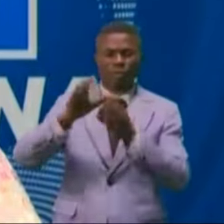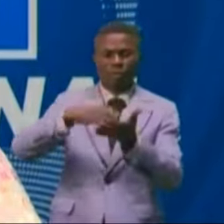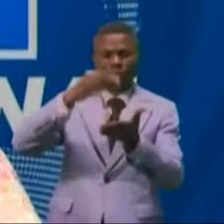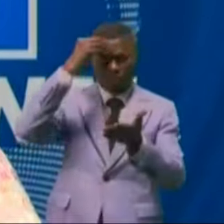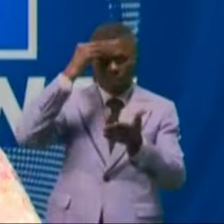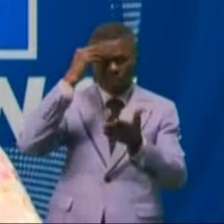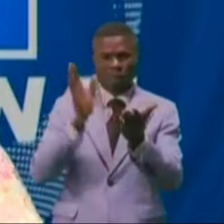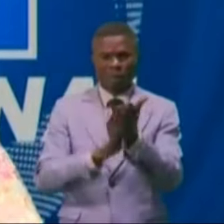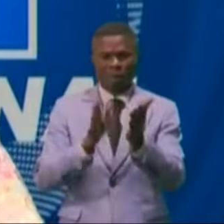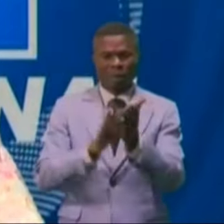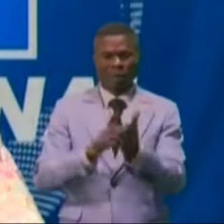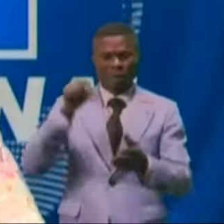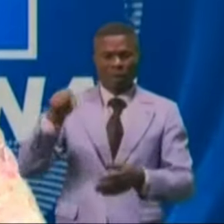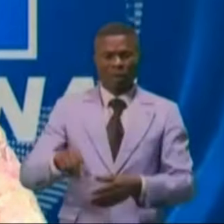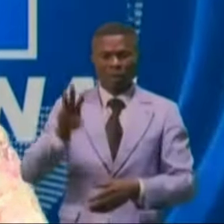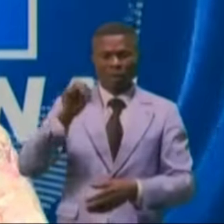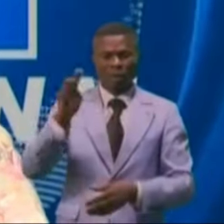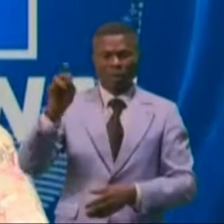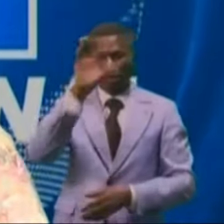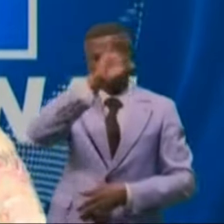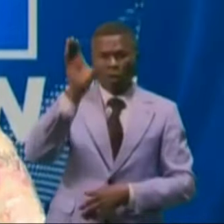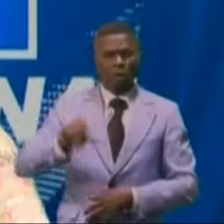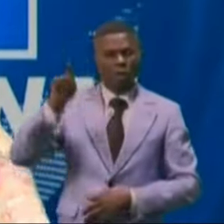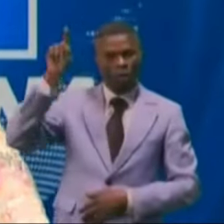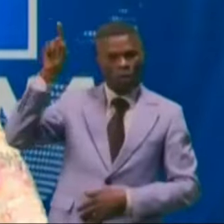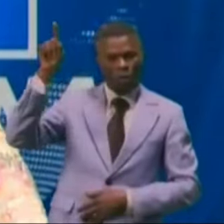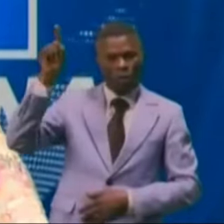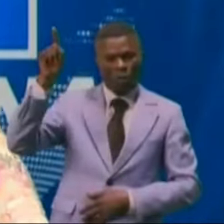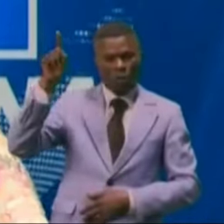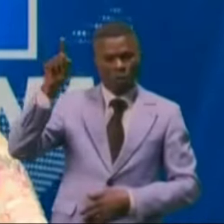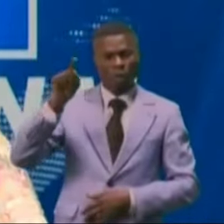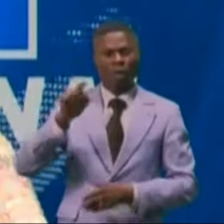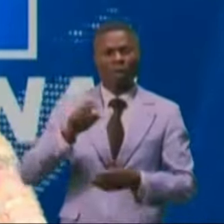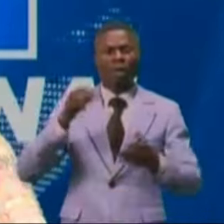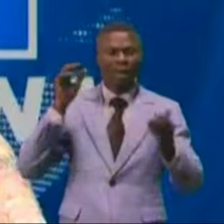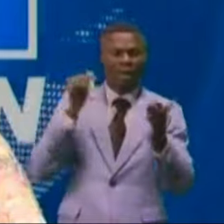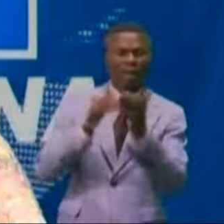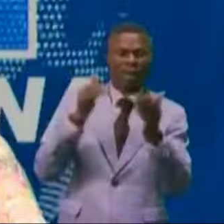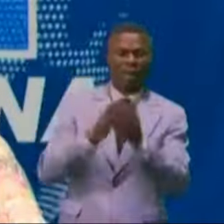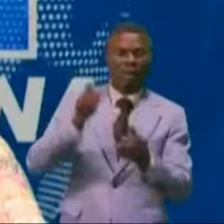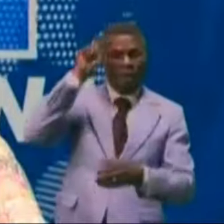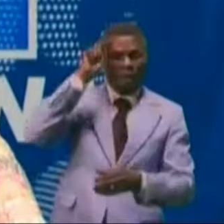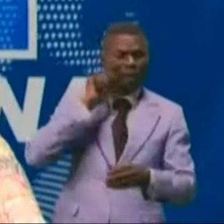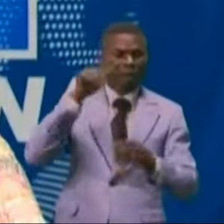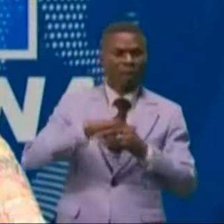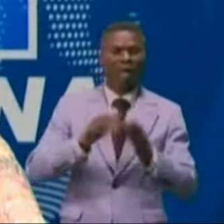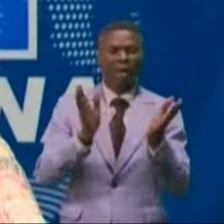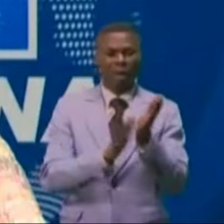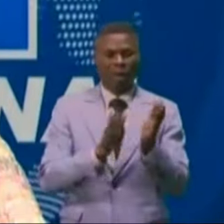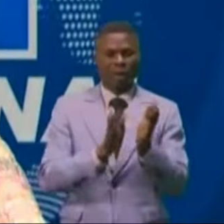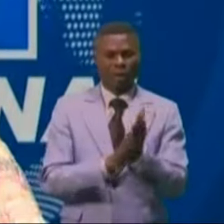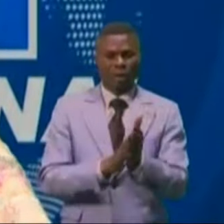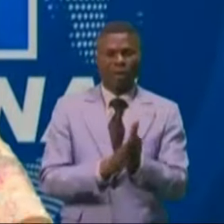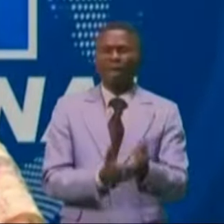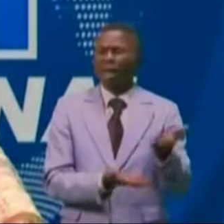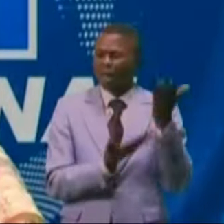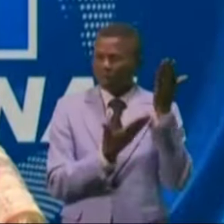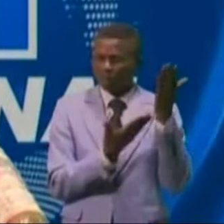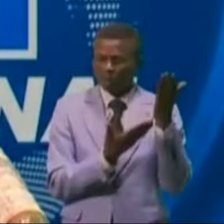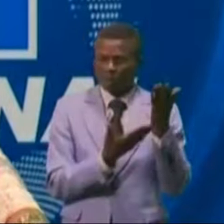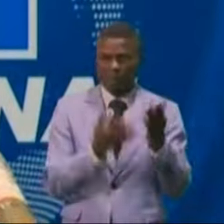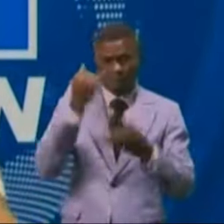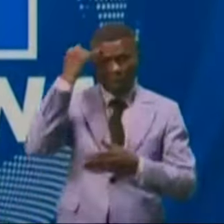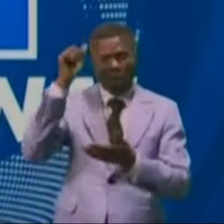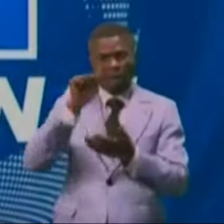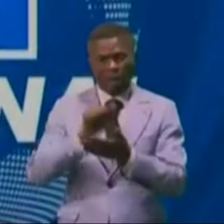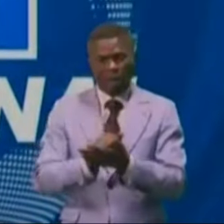quelques écoles du quartier Mboudi dans la commune de Mongafula sur le harcèlement sexuel en milieu scolaire qui a tout son sens. Cette initiative